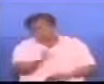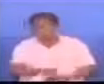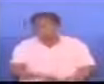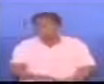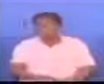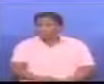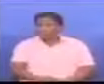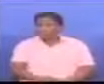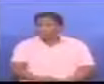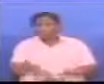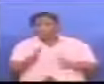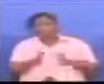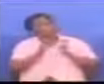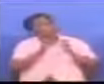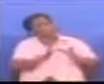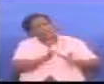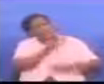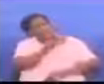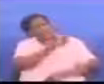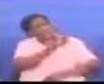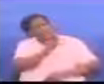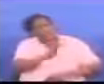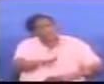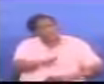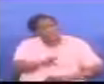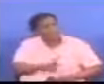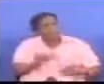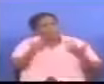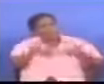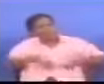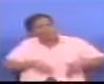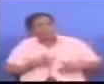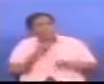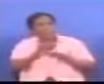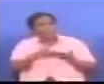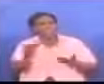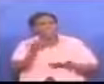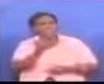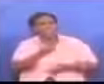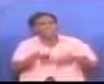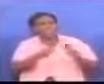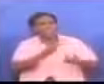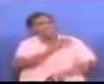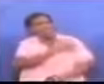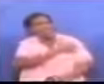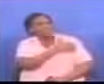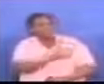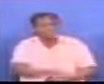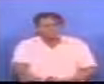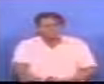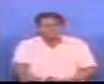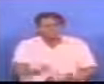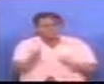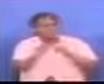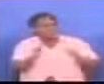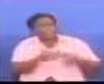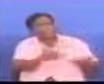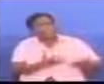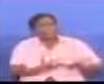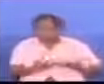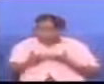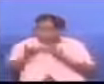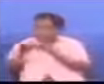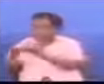twendeni tukawekeze kwenye maji, kwenye afya na maeneo mengine ya huduma, badala ya kuichukua na